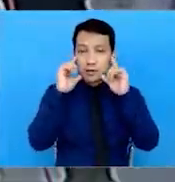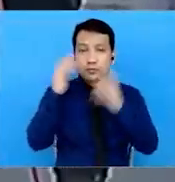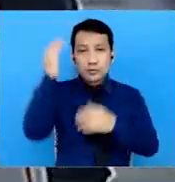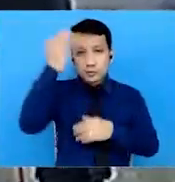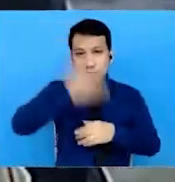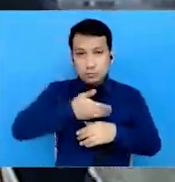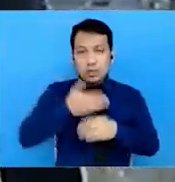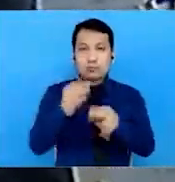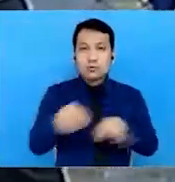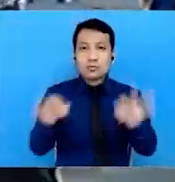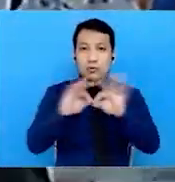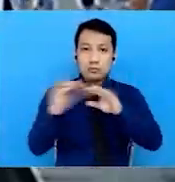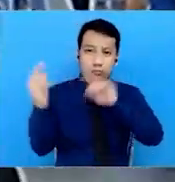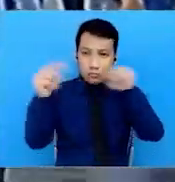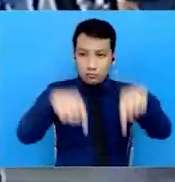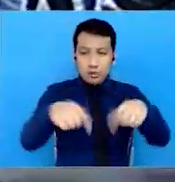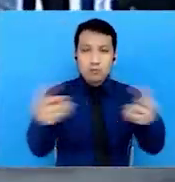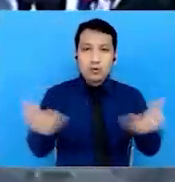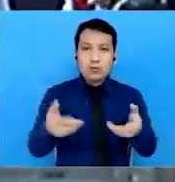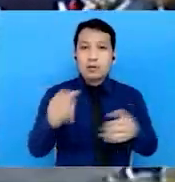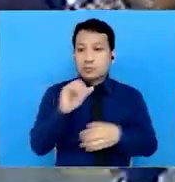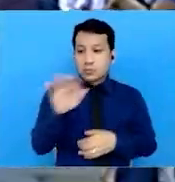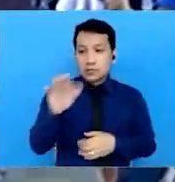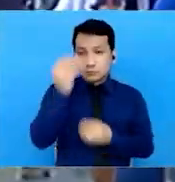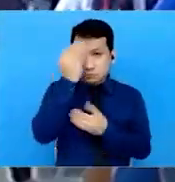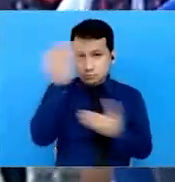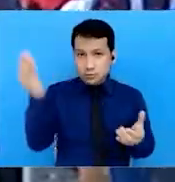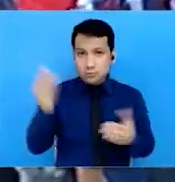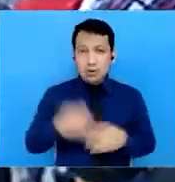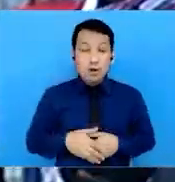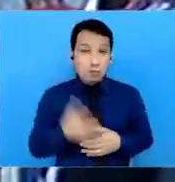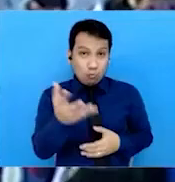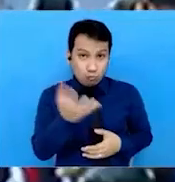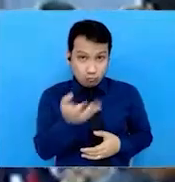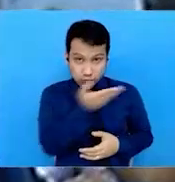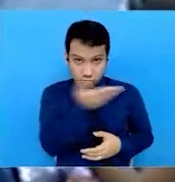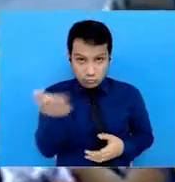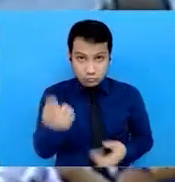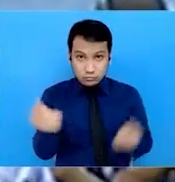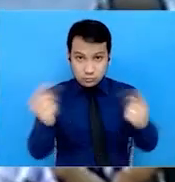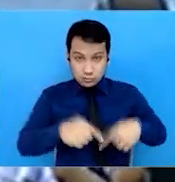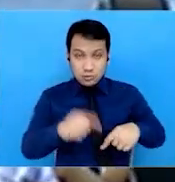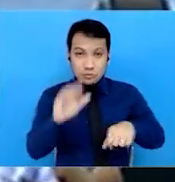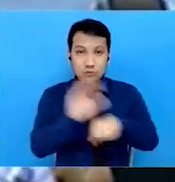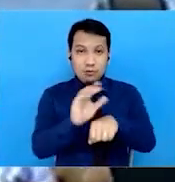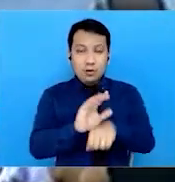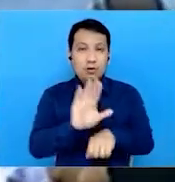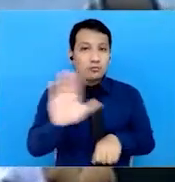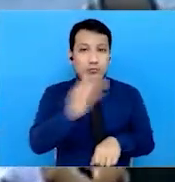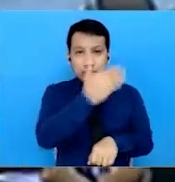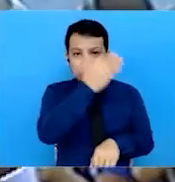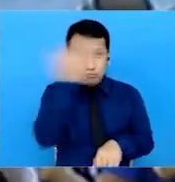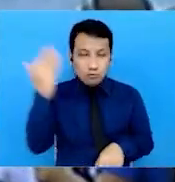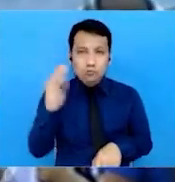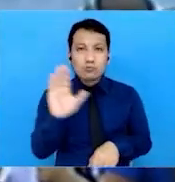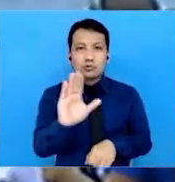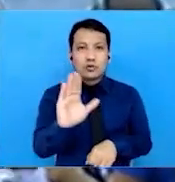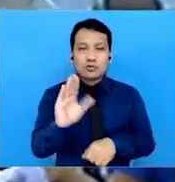shield yung mga pupunta rito. At kung kailangan nyo o gusto nyo pumasok sa loob ng simbahan, huwag kakalimutan ang inyong